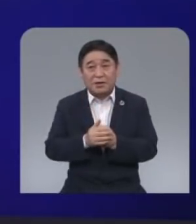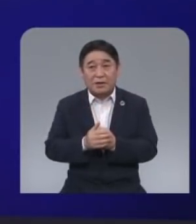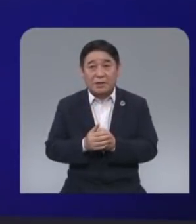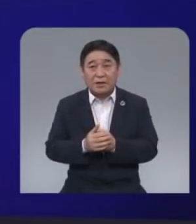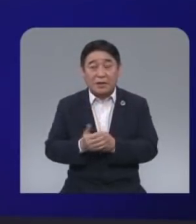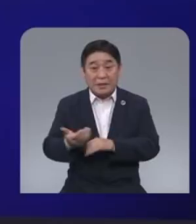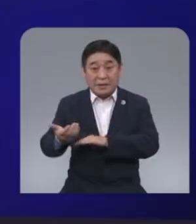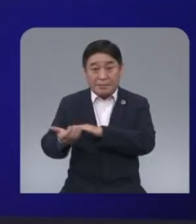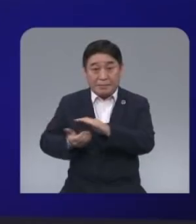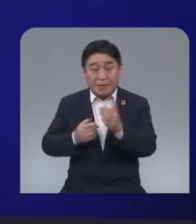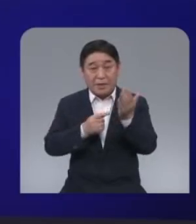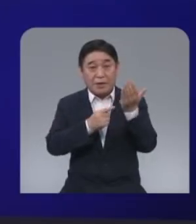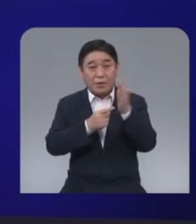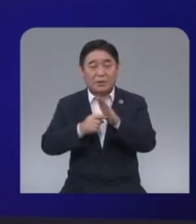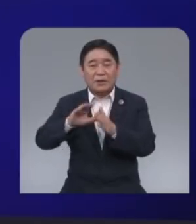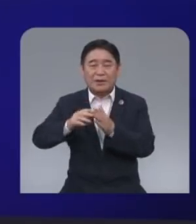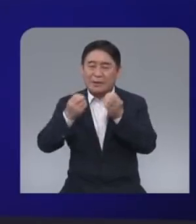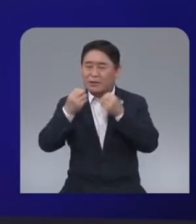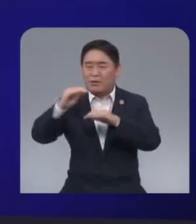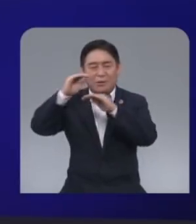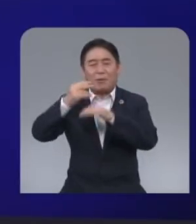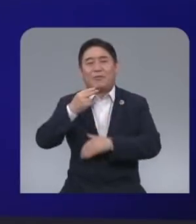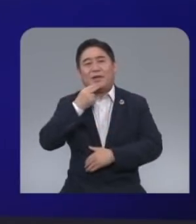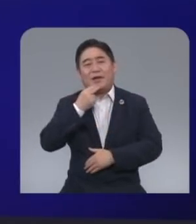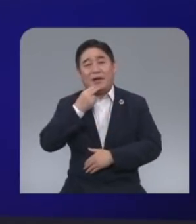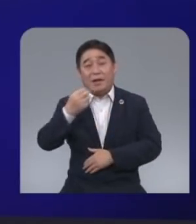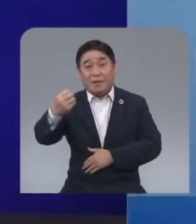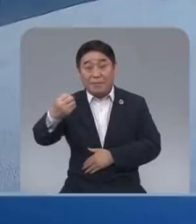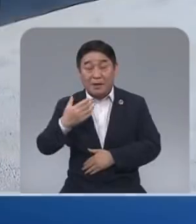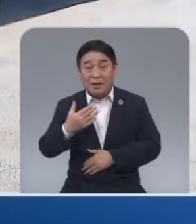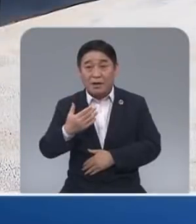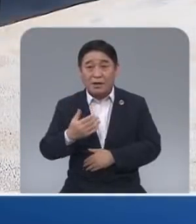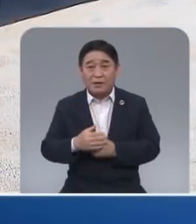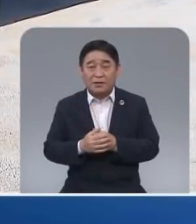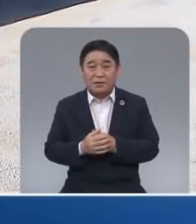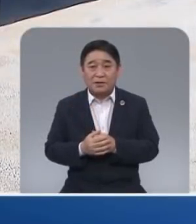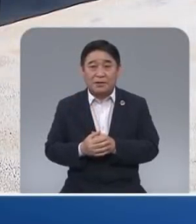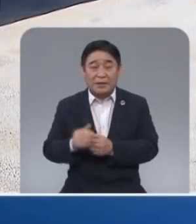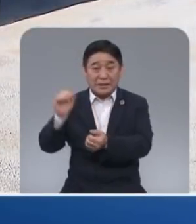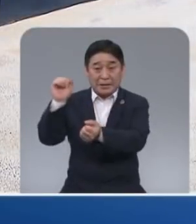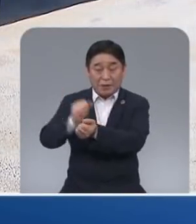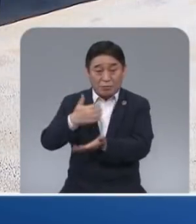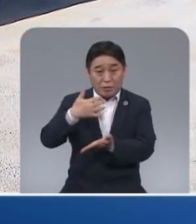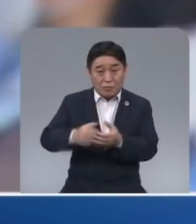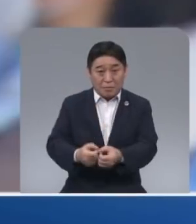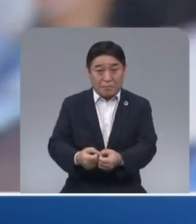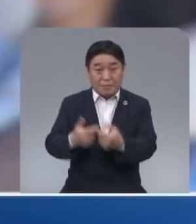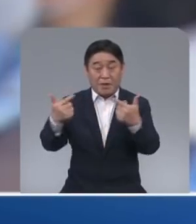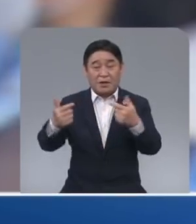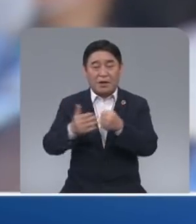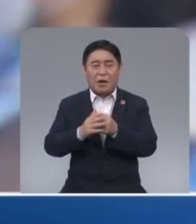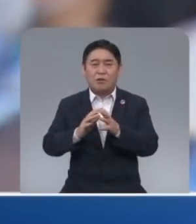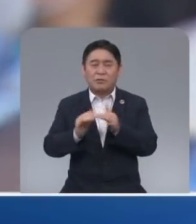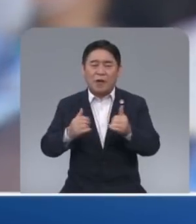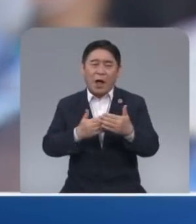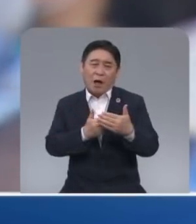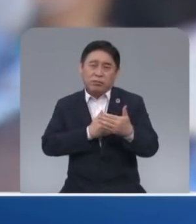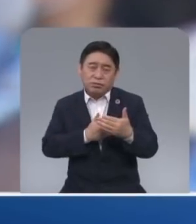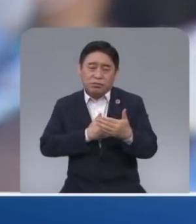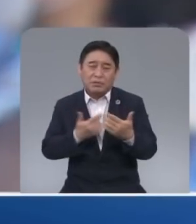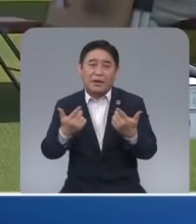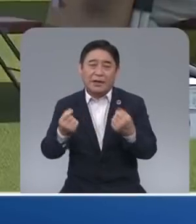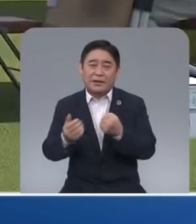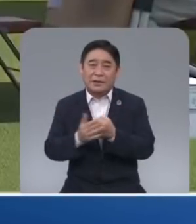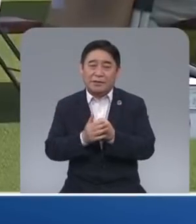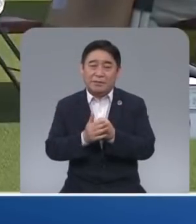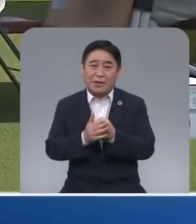사전 공지에서 새로운 내용은 없다라고 밝혔습니다. 그러다 보니까 이제 확진자 규모가 이렇게 늘다 보니까 국민들이 상당히 불안해하실 것